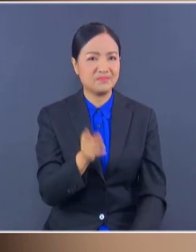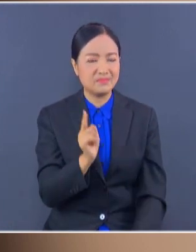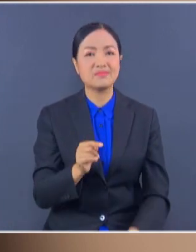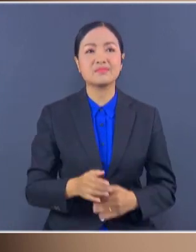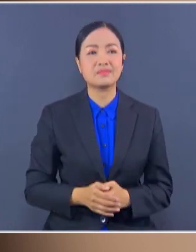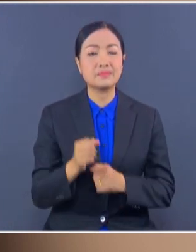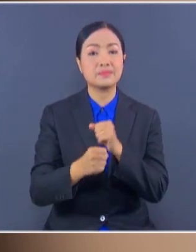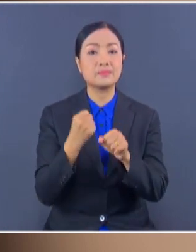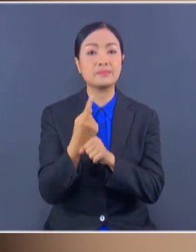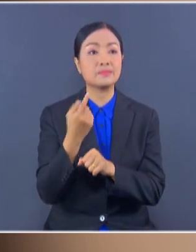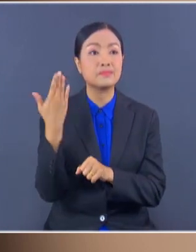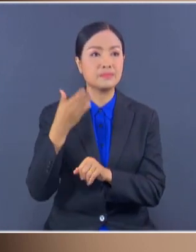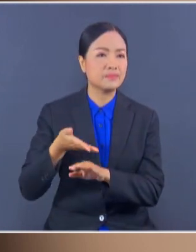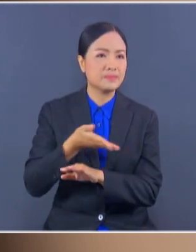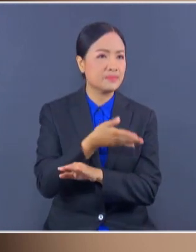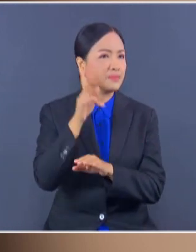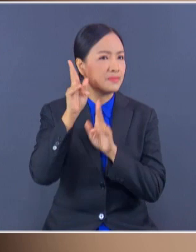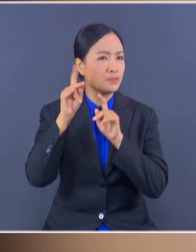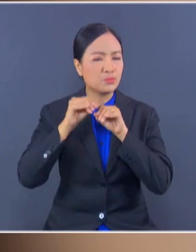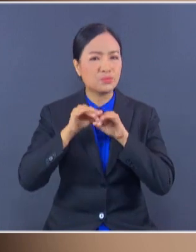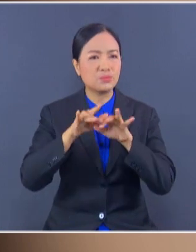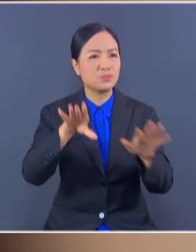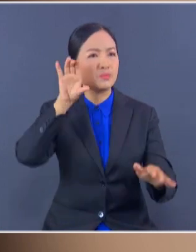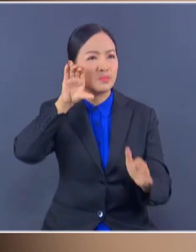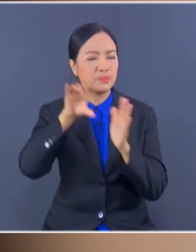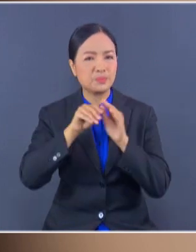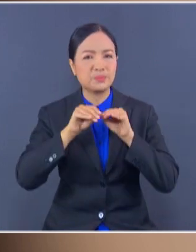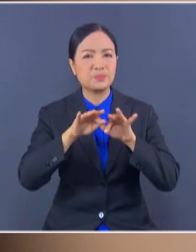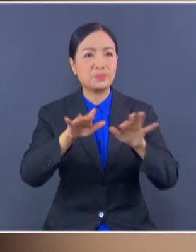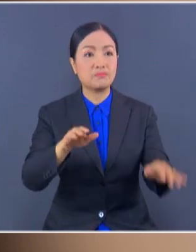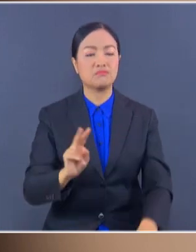าก็มีข่าวลือแล้วก็ภาพหลุดออกมาให้ได้เห็นกันอยู่เรื่อยๆนะคะส่วนทั้ง